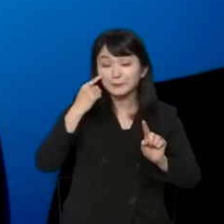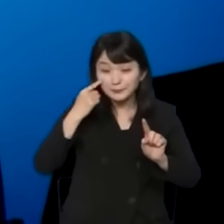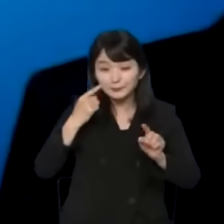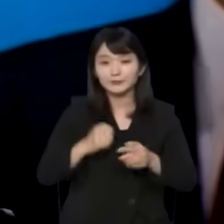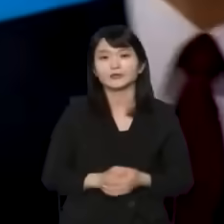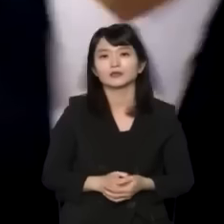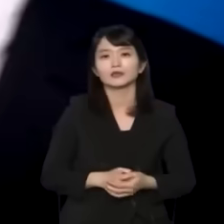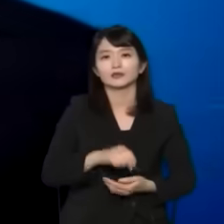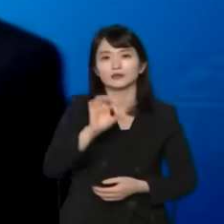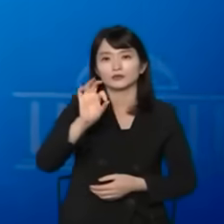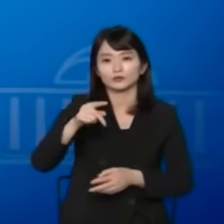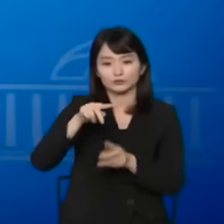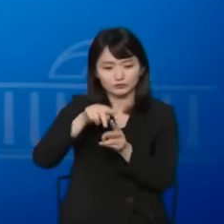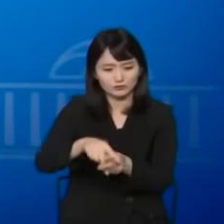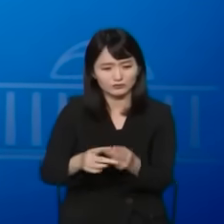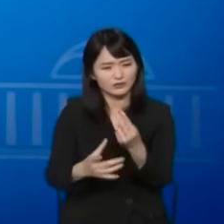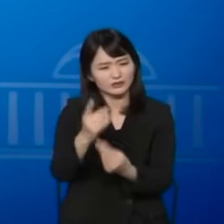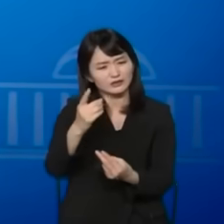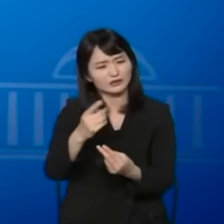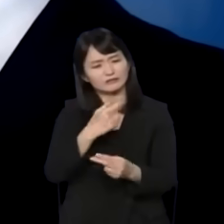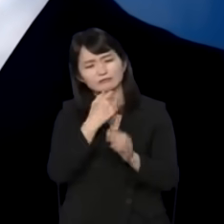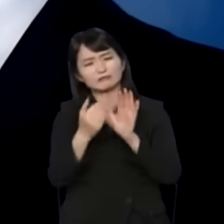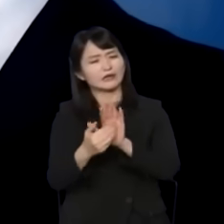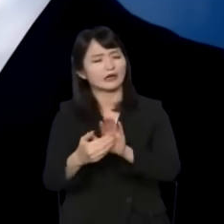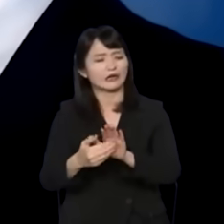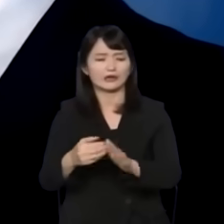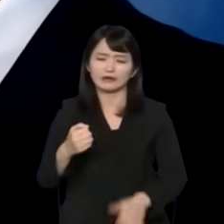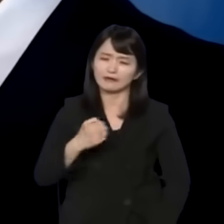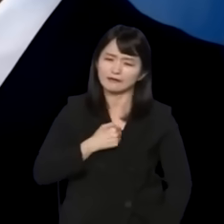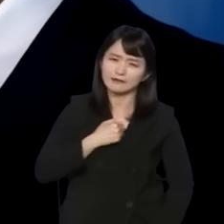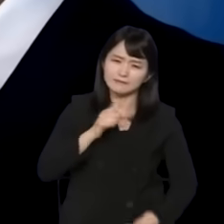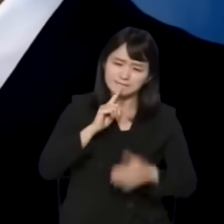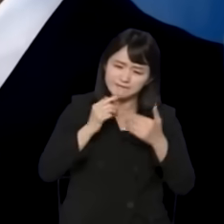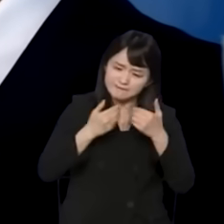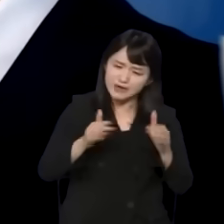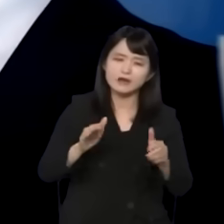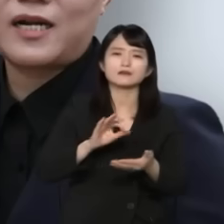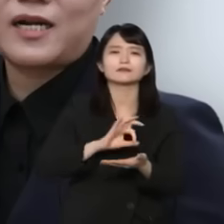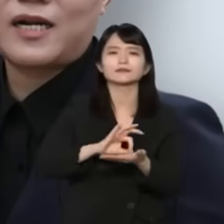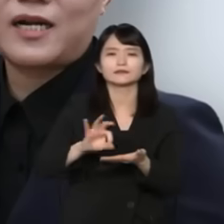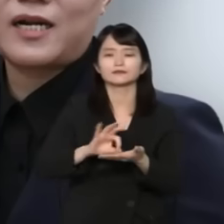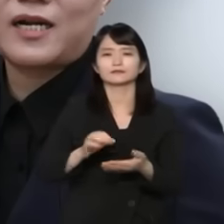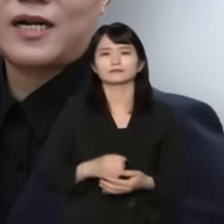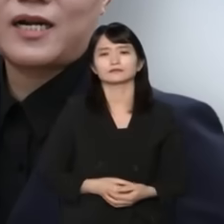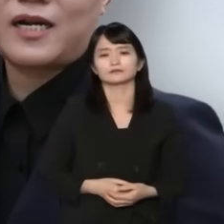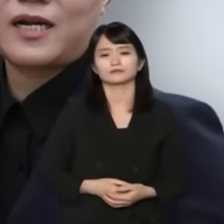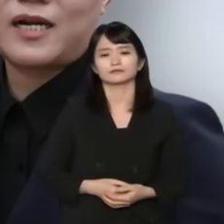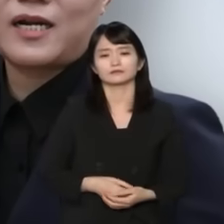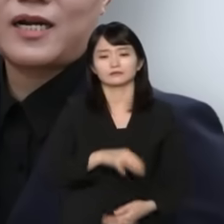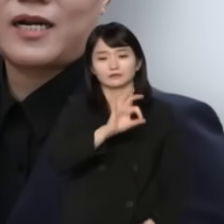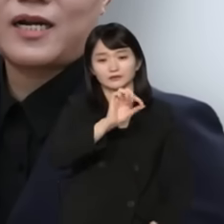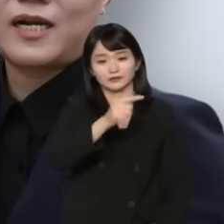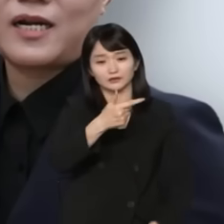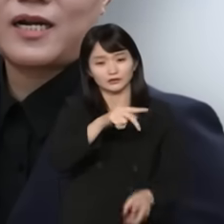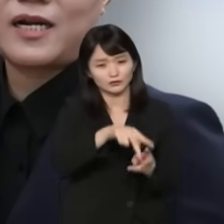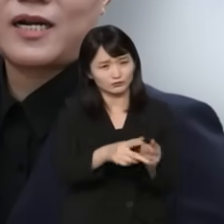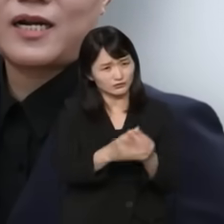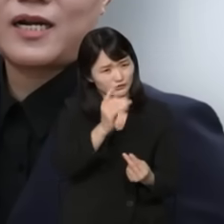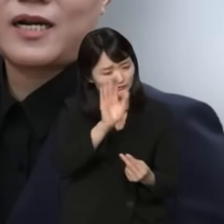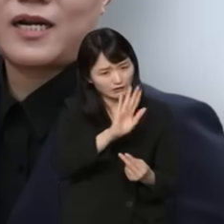윤 후보가 단일화를 거부한다며 답답해합니다. 거친 표현도 사용합니다. 윤석열이가 단일화 안 할라